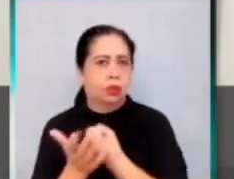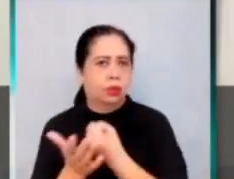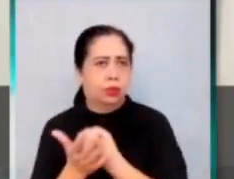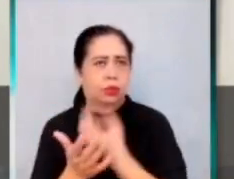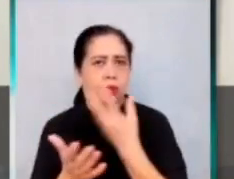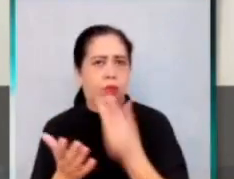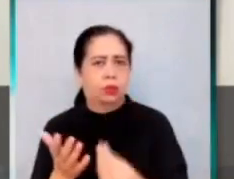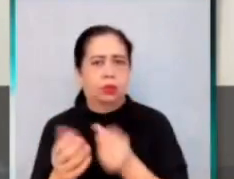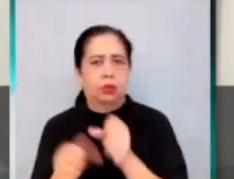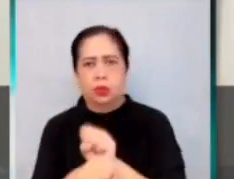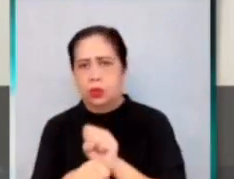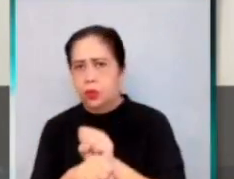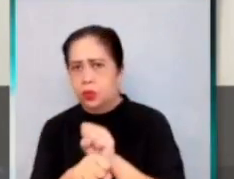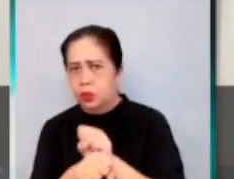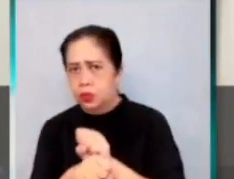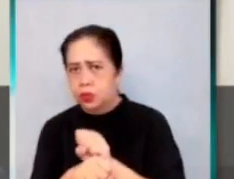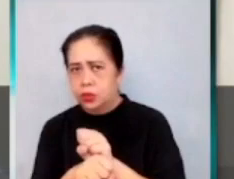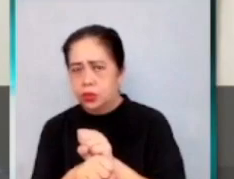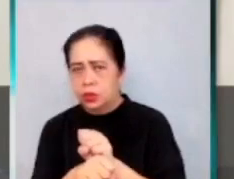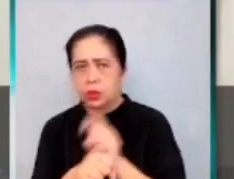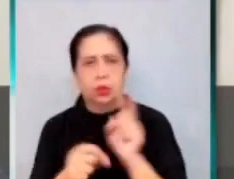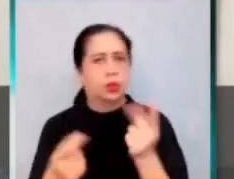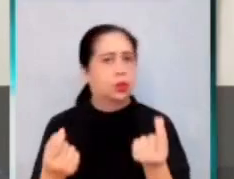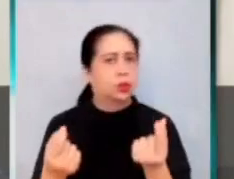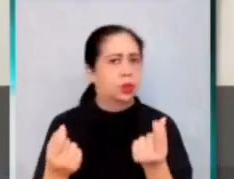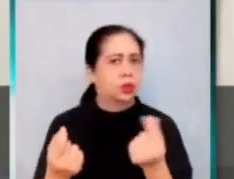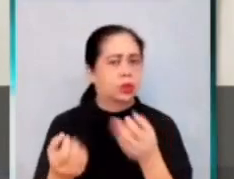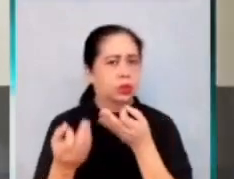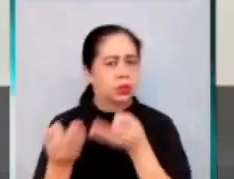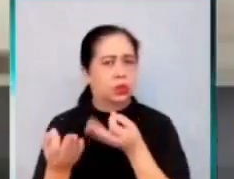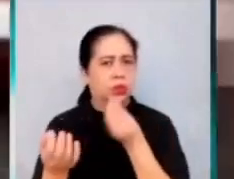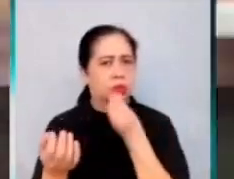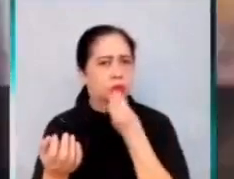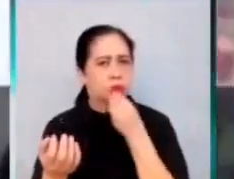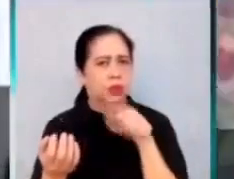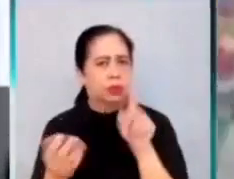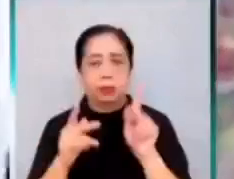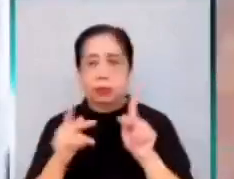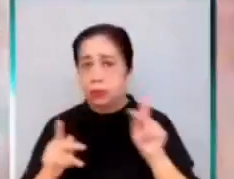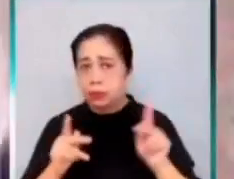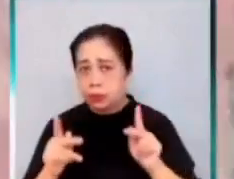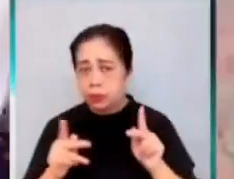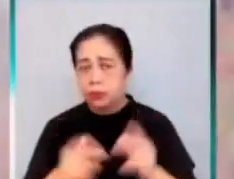mawawala ng hanap buhay? Ano ang kakainin ng ating mga mamamayan?